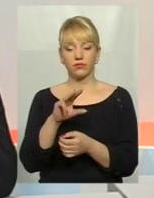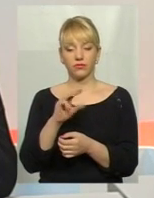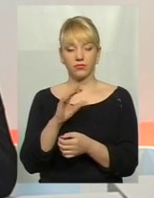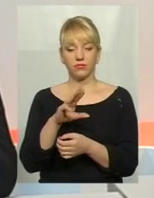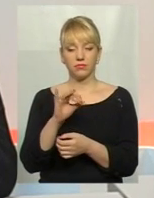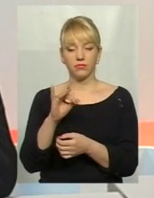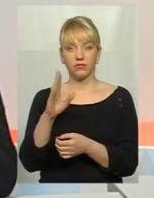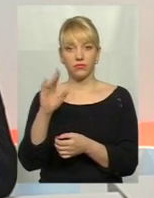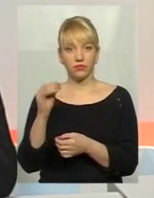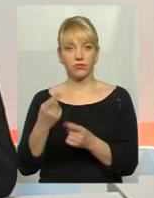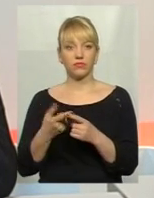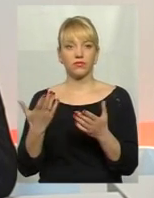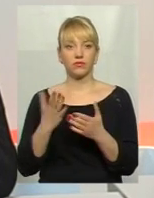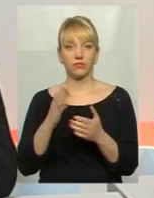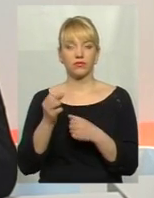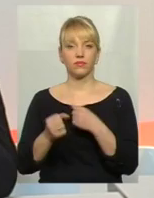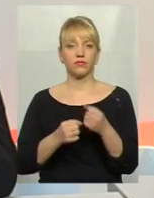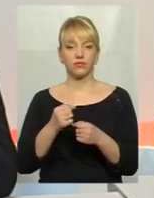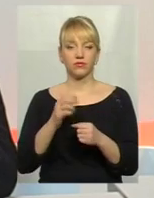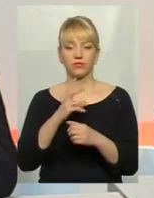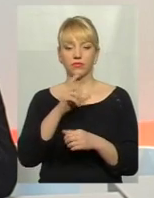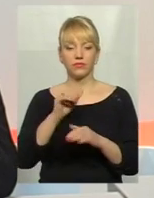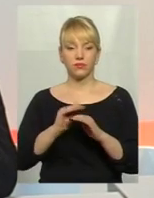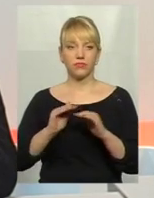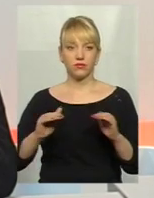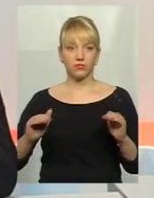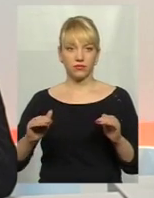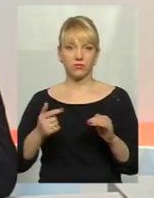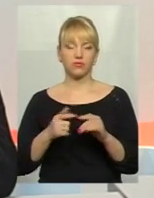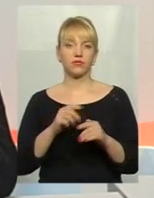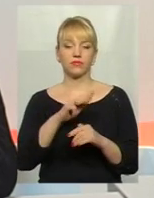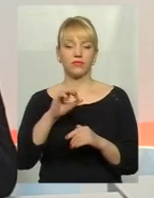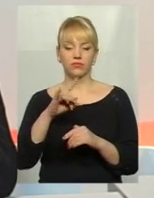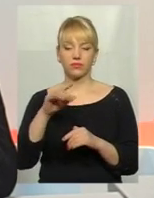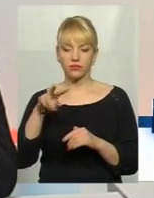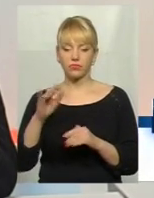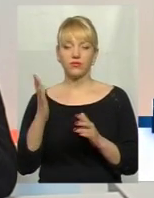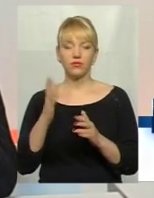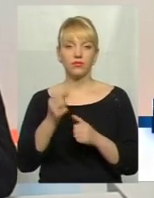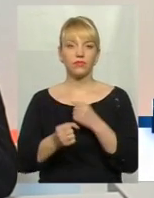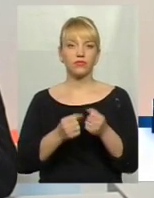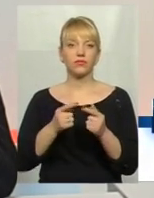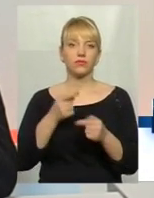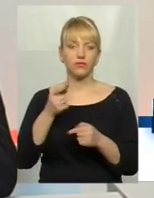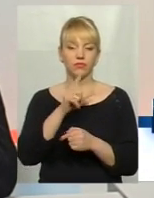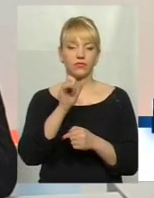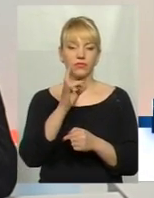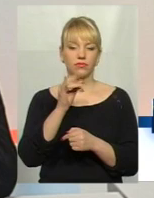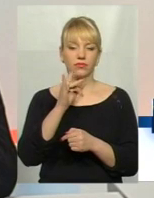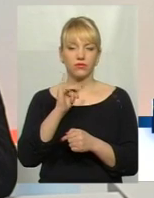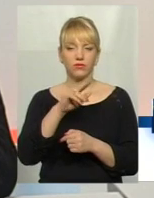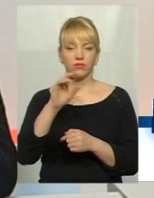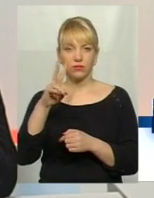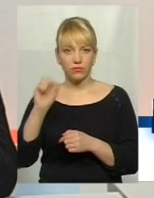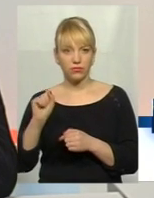який буде їхати в Жердя за дітьми до школи, він буде їхати через Зарічанську сільську раду, яка не є в складі громади. Ну, взагалі, насправді, ця проблема